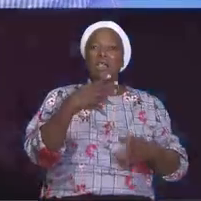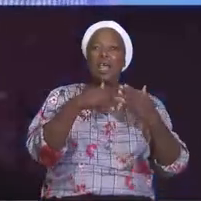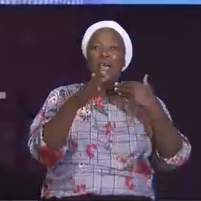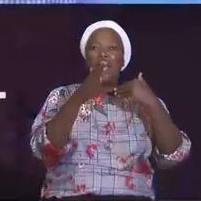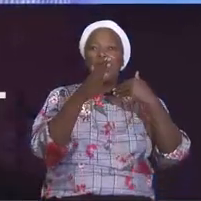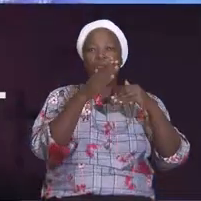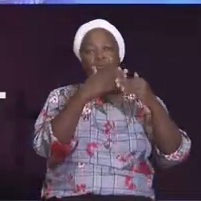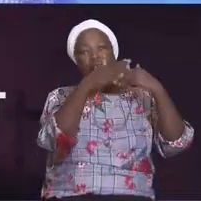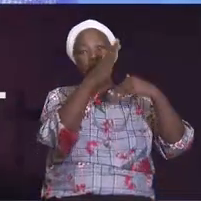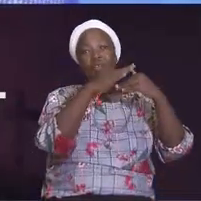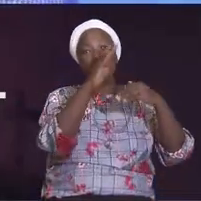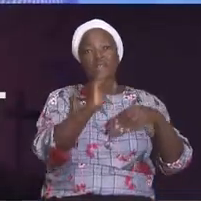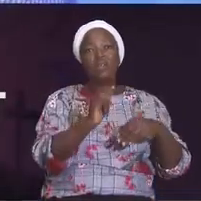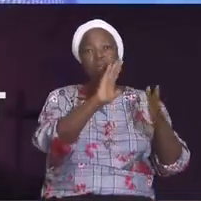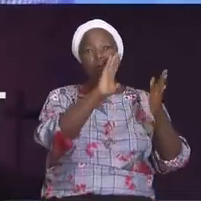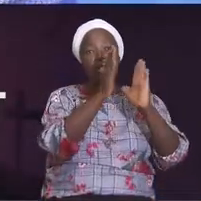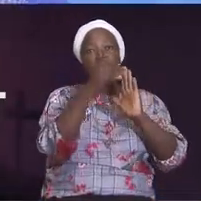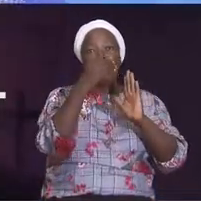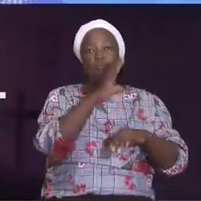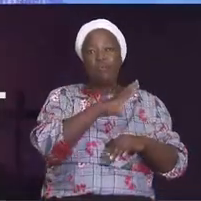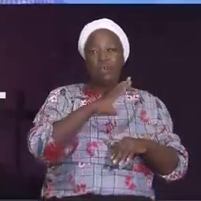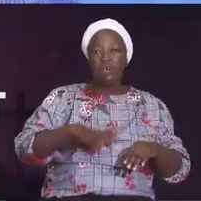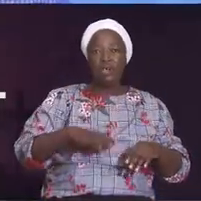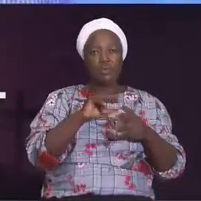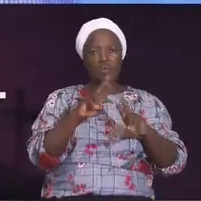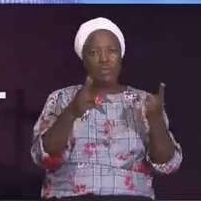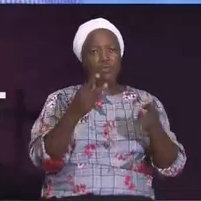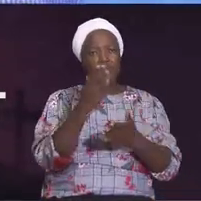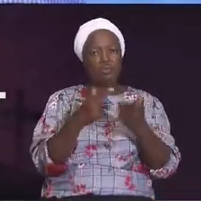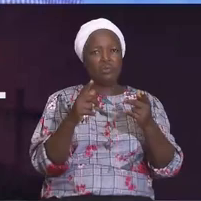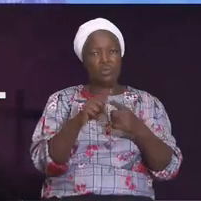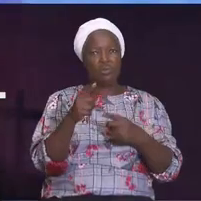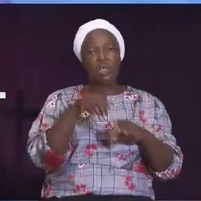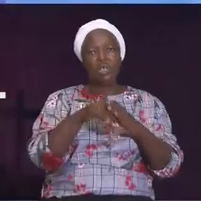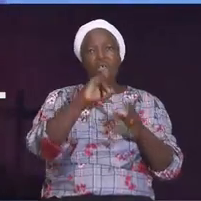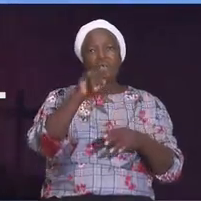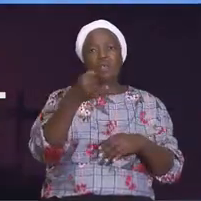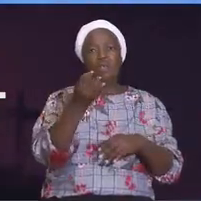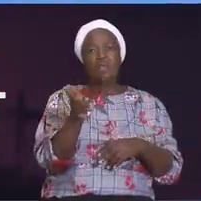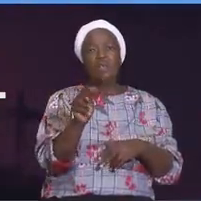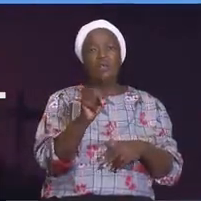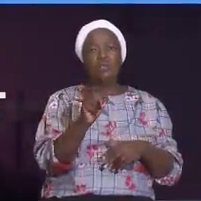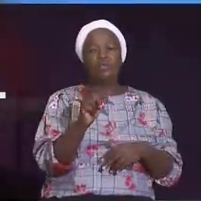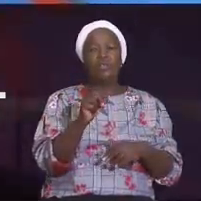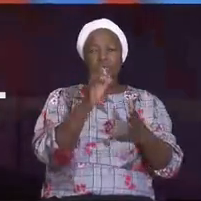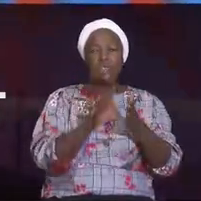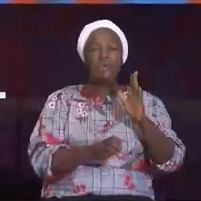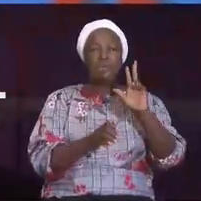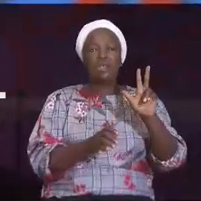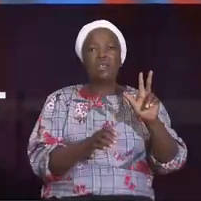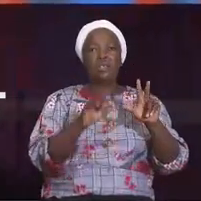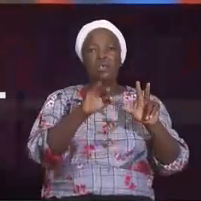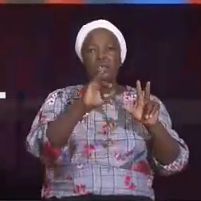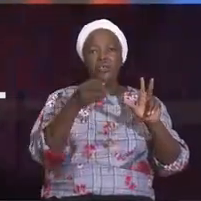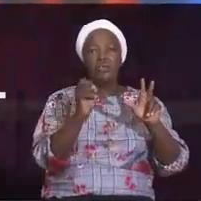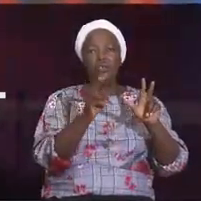céleste de Christ. La présence céleste de Christ. Est-ce qu'il peut vous révéler